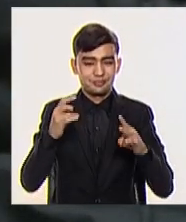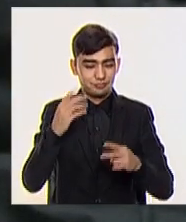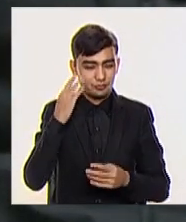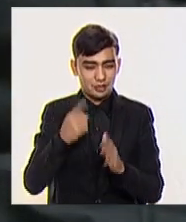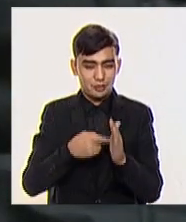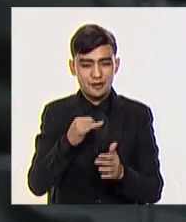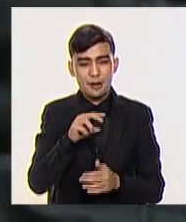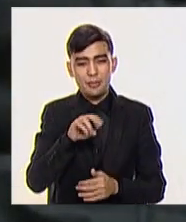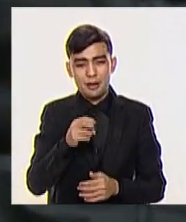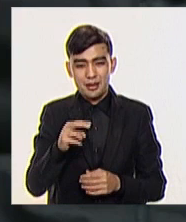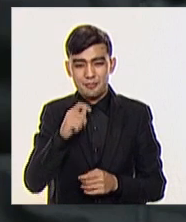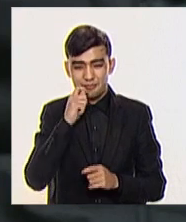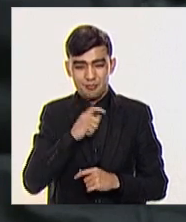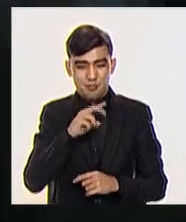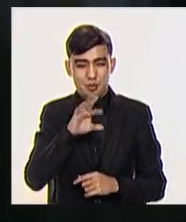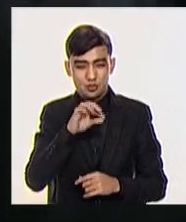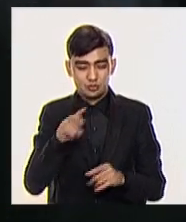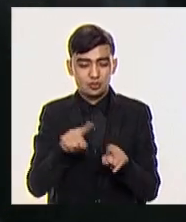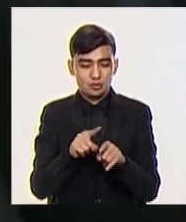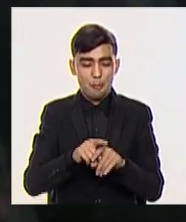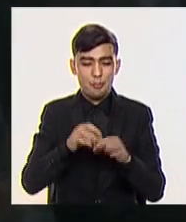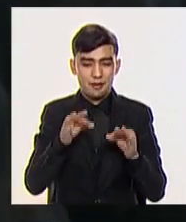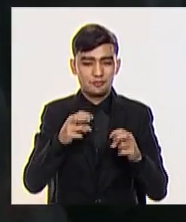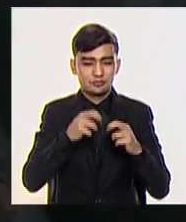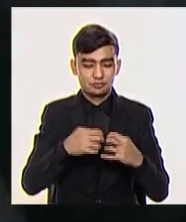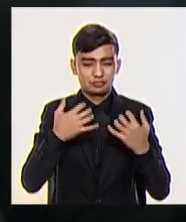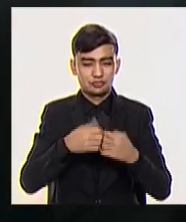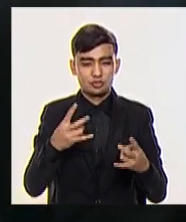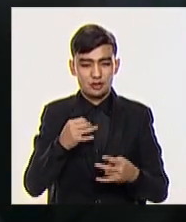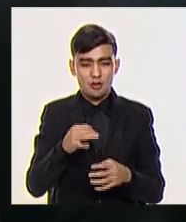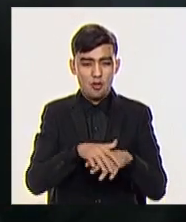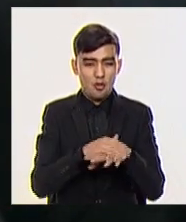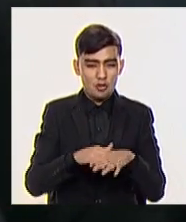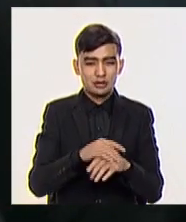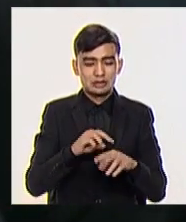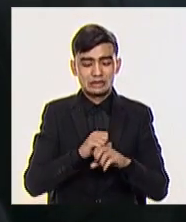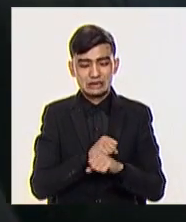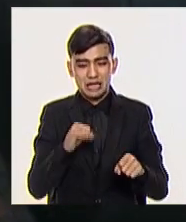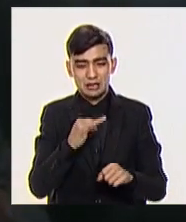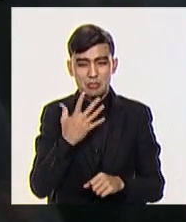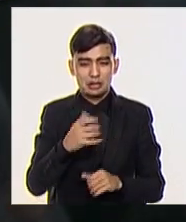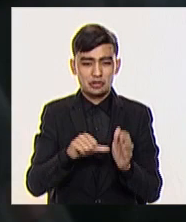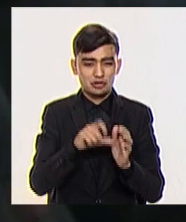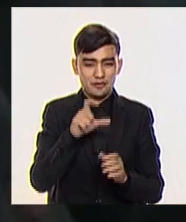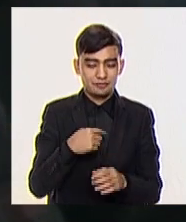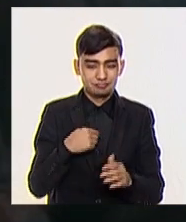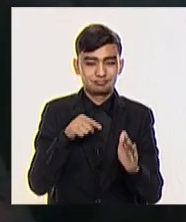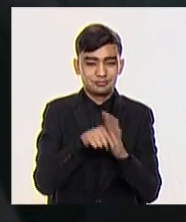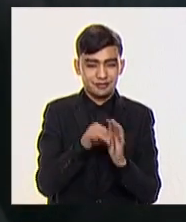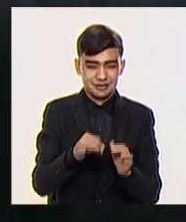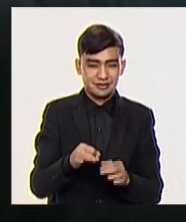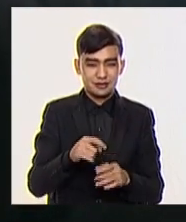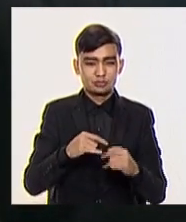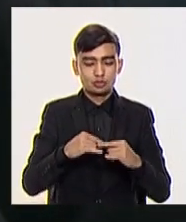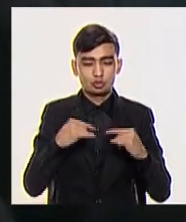премиямызды дұрыстап есептеуін талап етеміз. Бізге мынандай ол талпауыл жиналмаңдар, профсоюзы 5-6 тавала келіп, іште мына дөңгелек